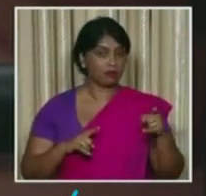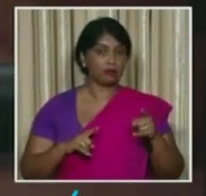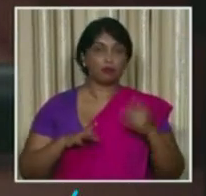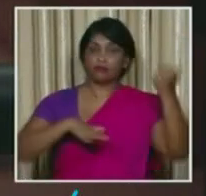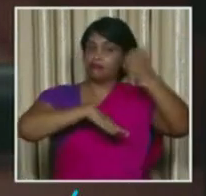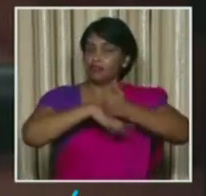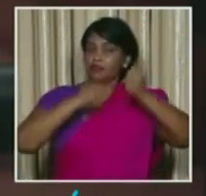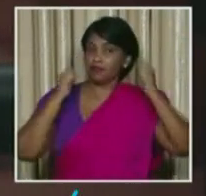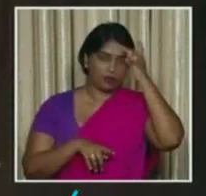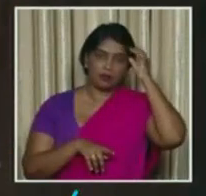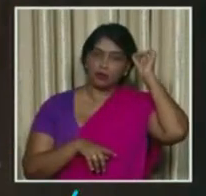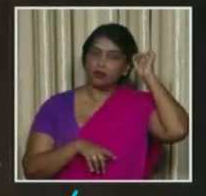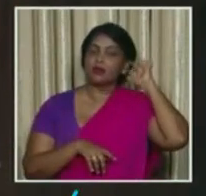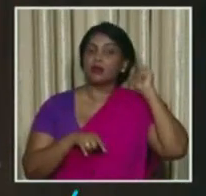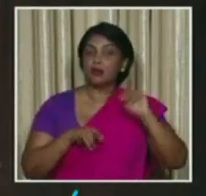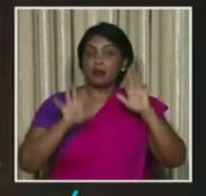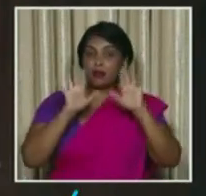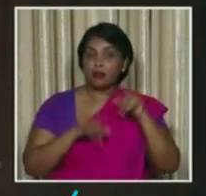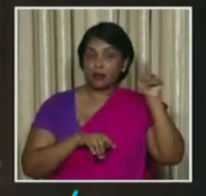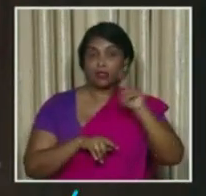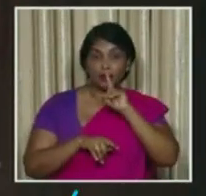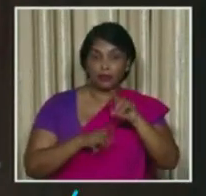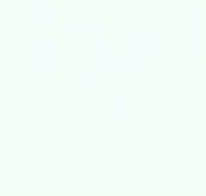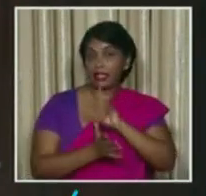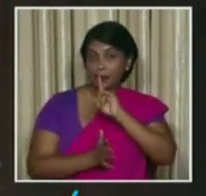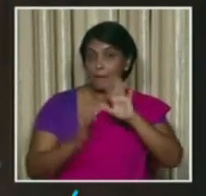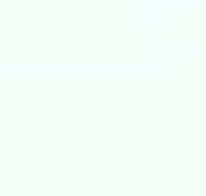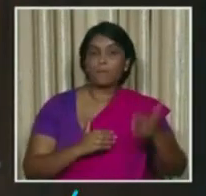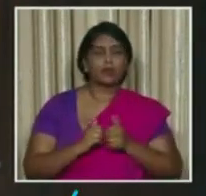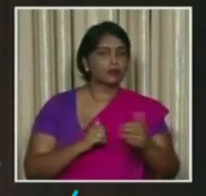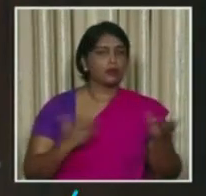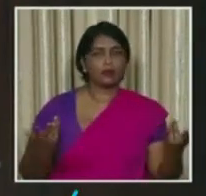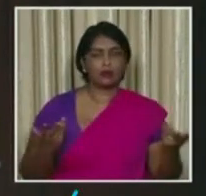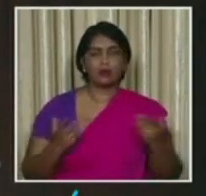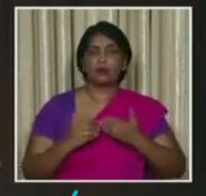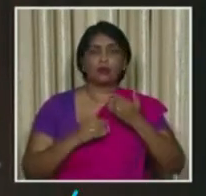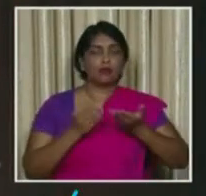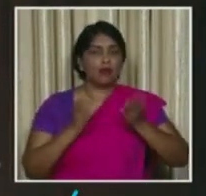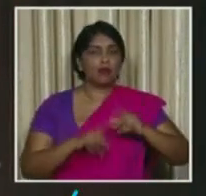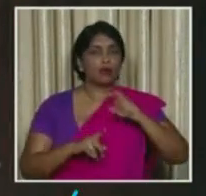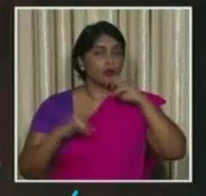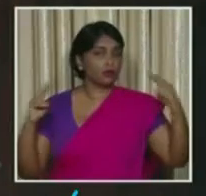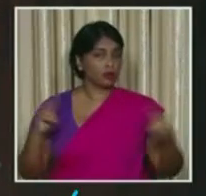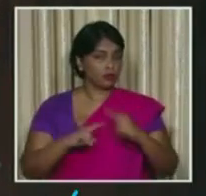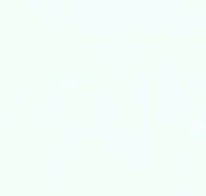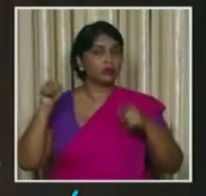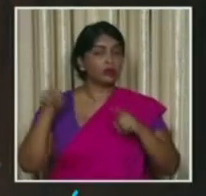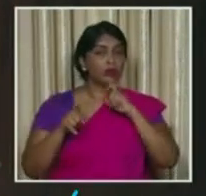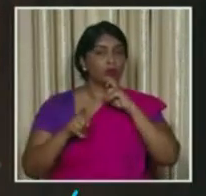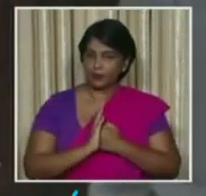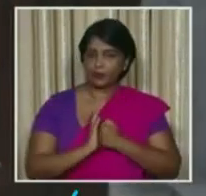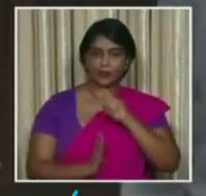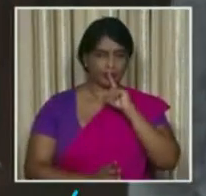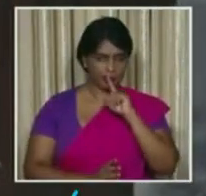මුලසුනේ වාඩි වෙලා දීපු නියෝගේ වැරදි. 9 වෙනිදා ඔබතුමා මේ තීන්දුව දුන්නයින් පස්සේ මොකද්ද වුනේ? ඊළඟට තිබිච්ච ශ්‍රේෂ්ඨාධිකරණයේ දාලා තිබිච්ච නඩු සියල්ල